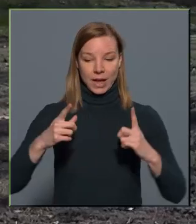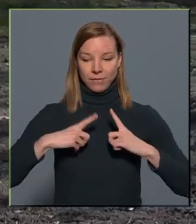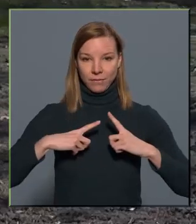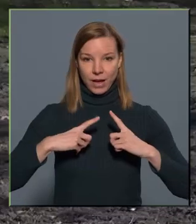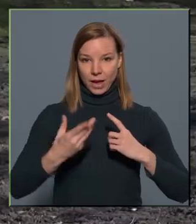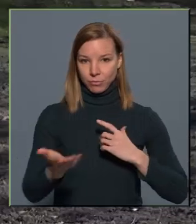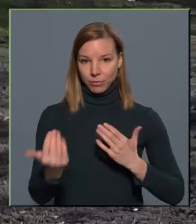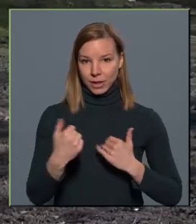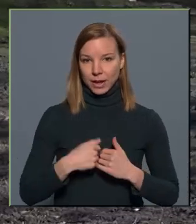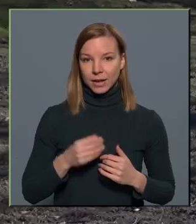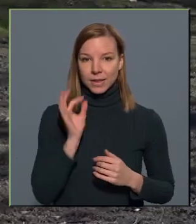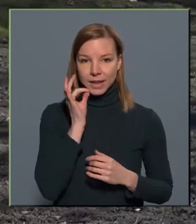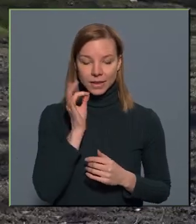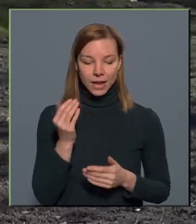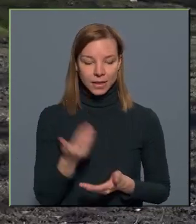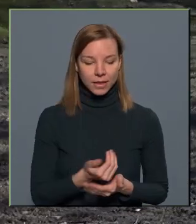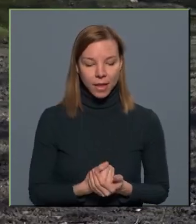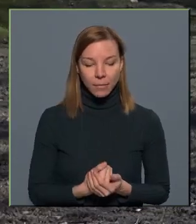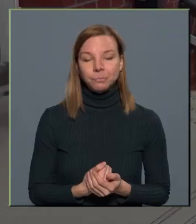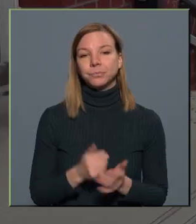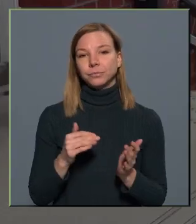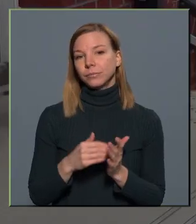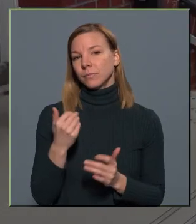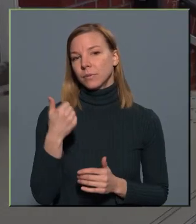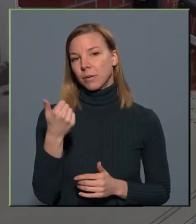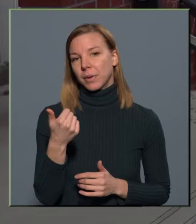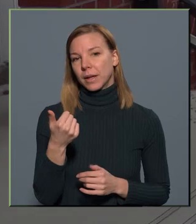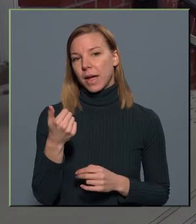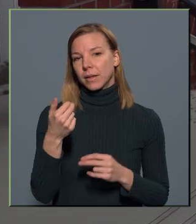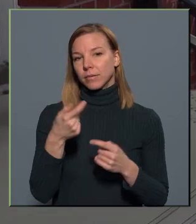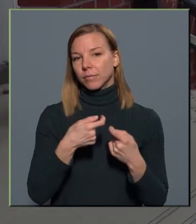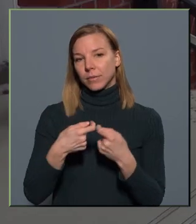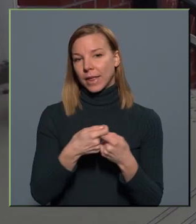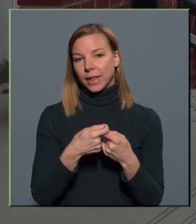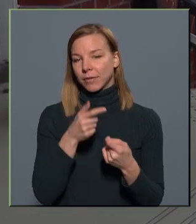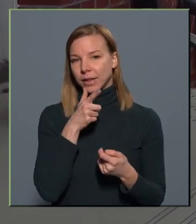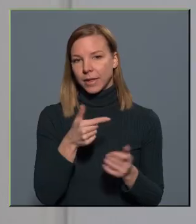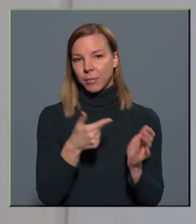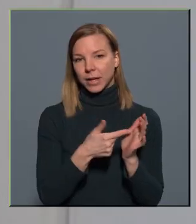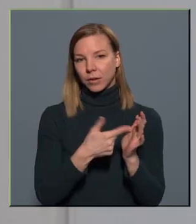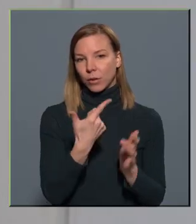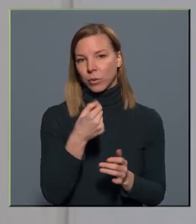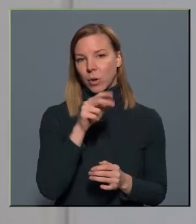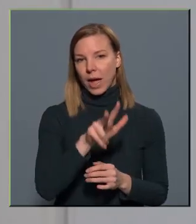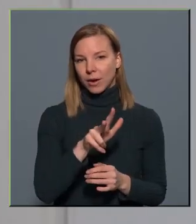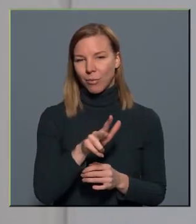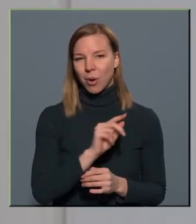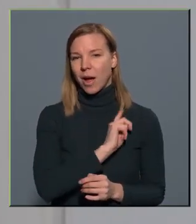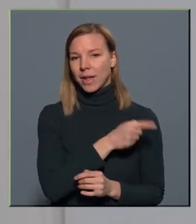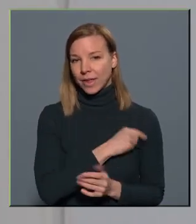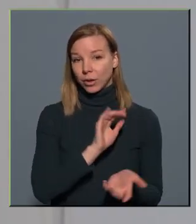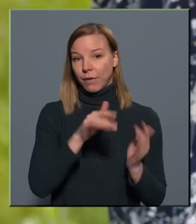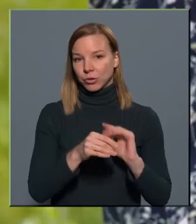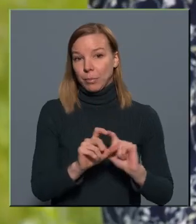egy olyan rendezvény, amit 2023-ban már pontosan az energiaválság miatt megcsináltunk, ez